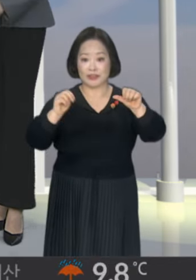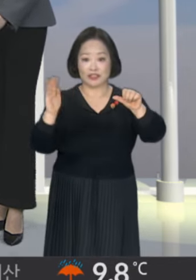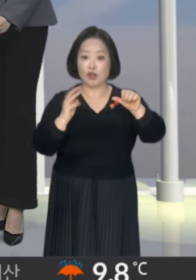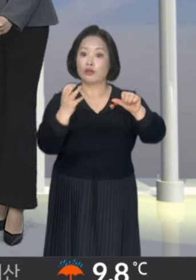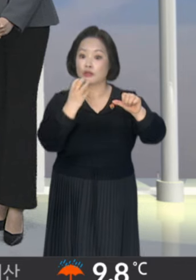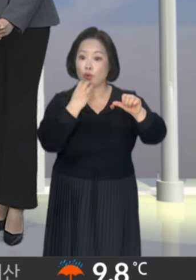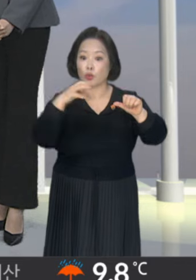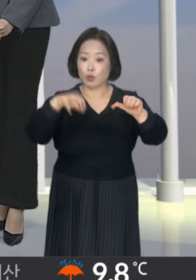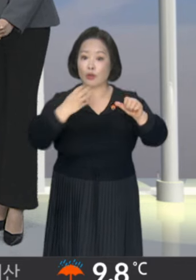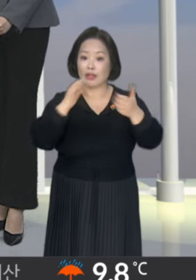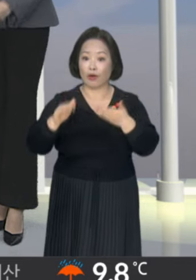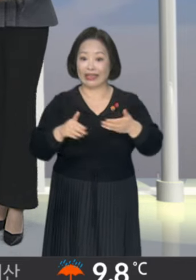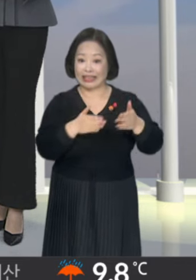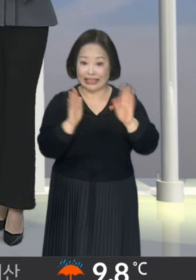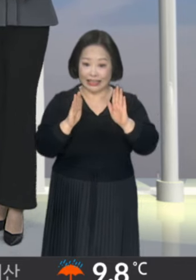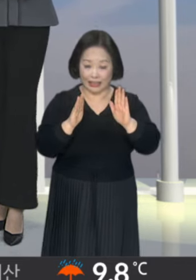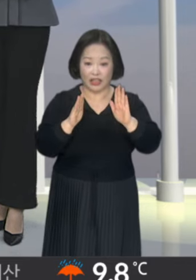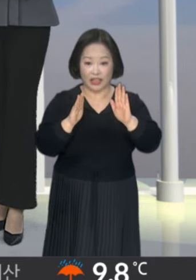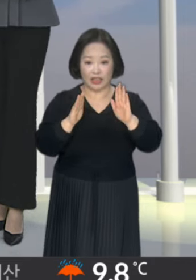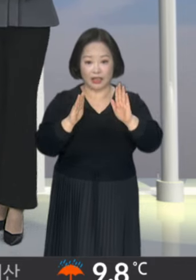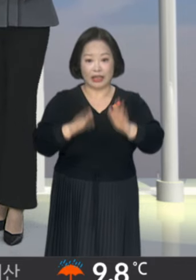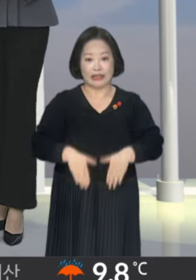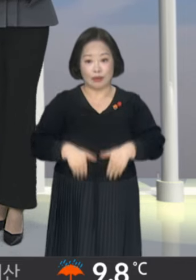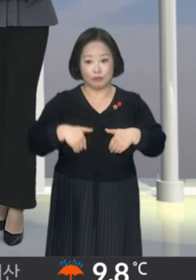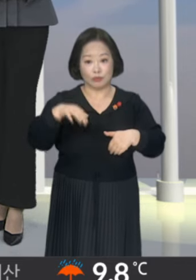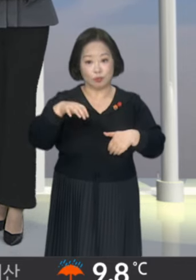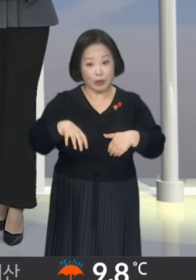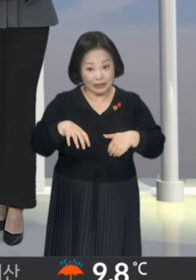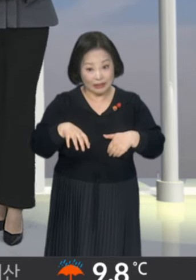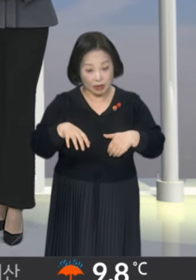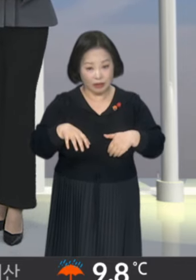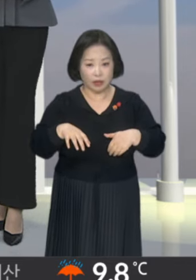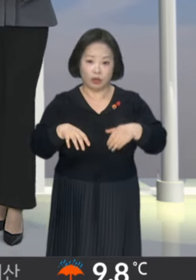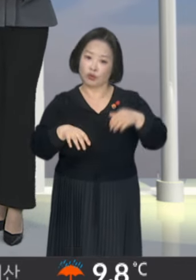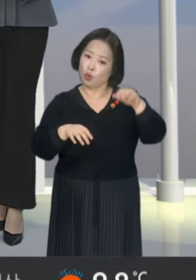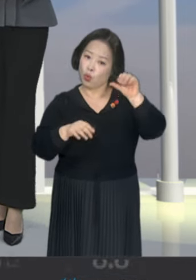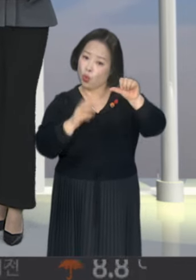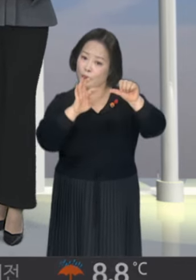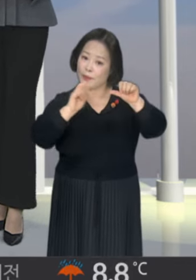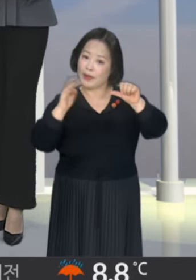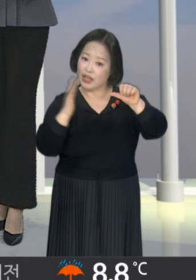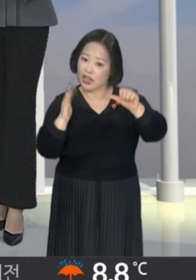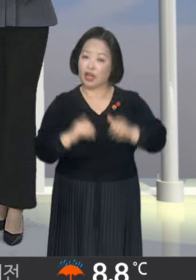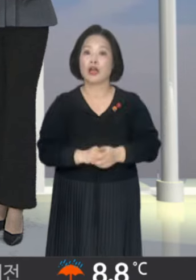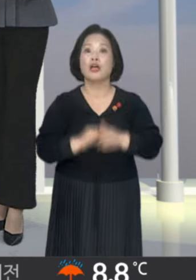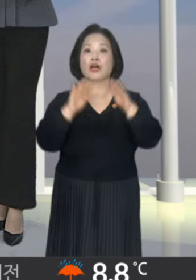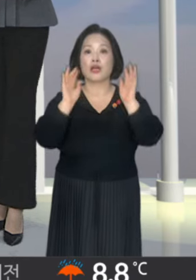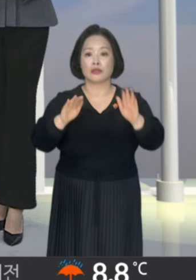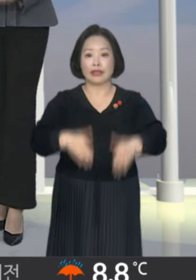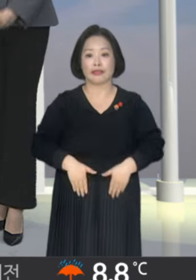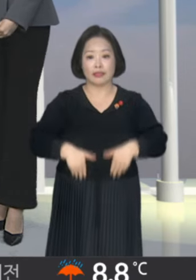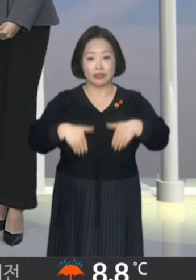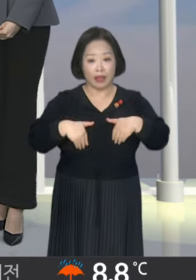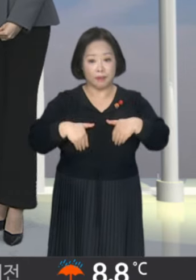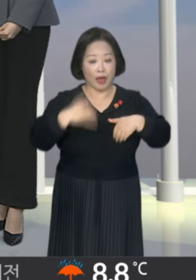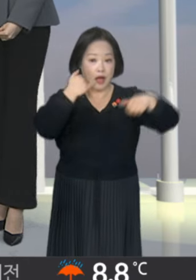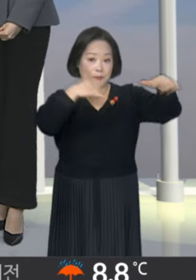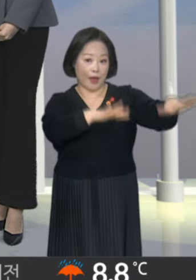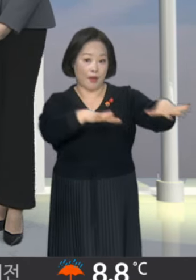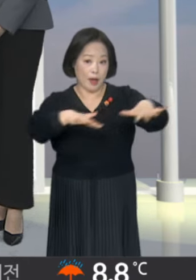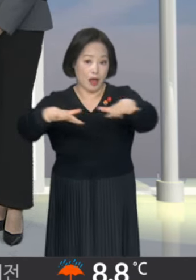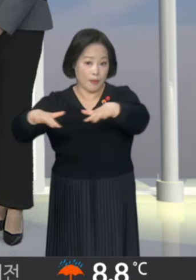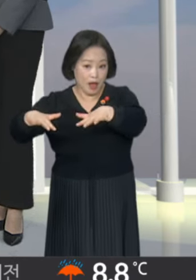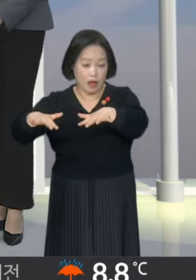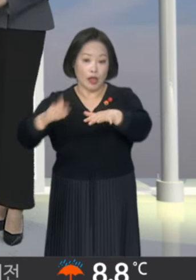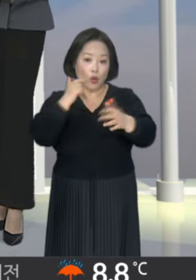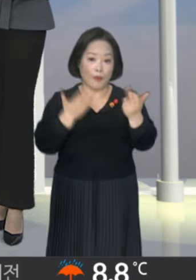서울을 비롯한 경기 남부에는 5에서 20mm의 비가 예상됩니다. 특히 남해안과 제주도는 벼락과